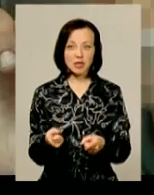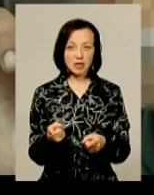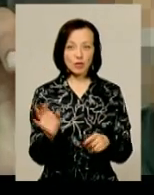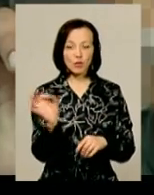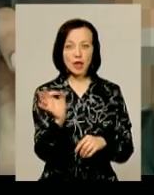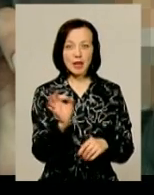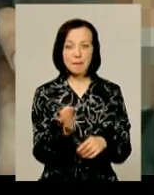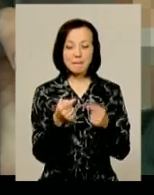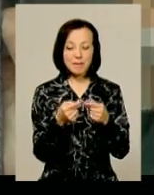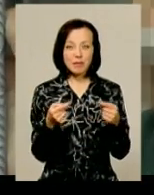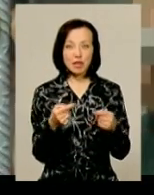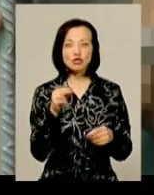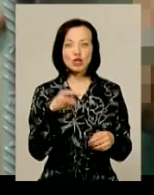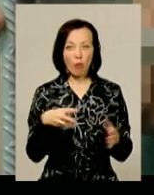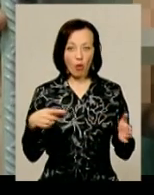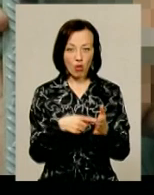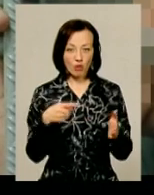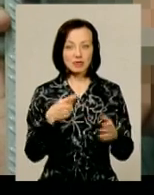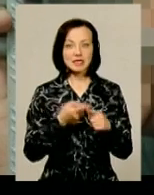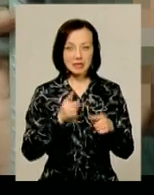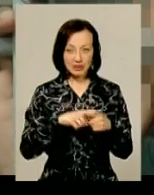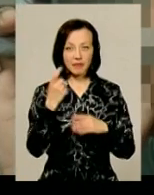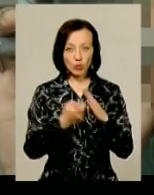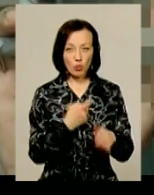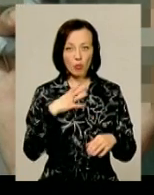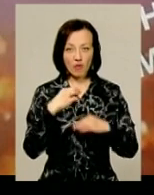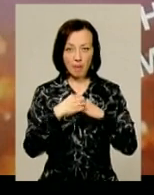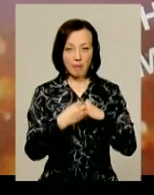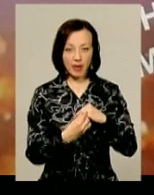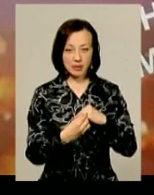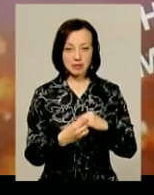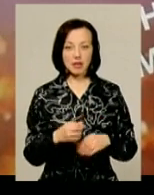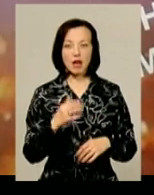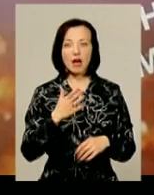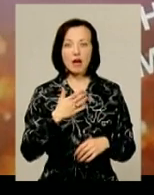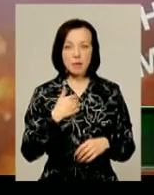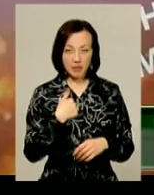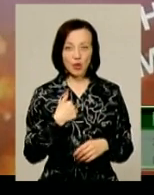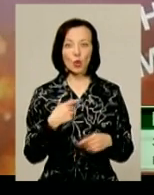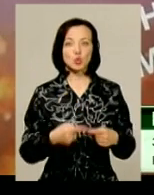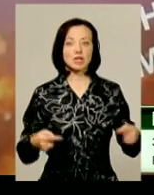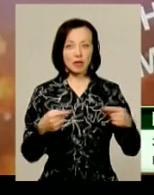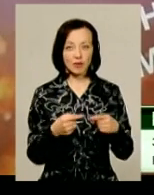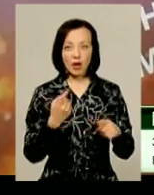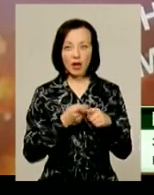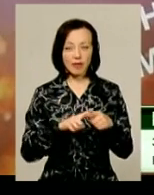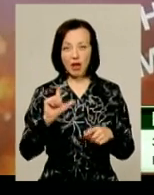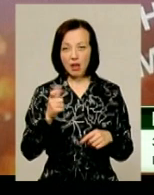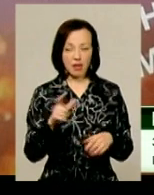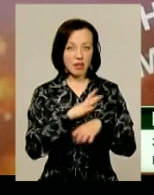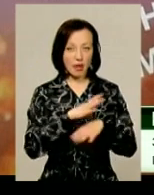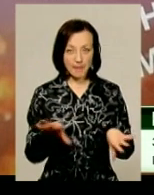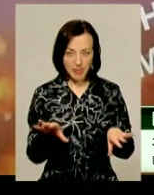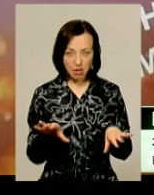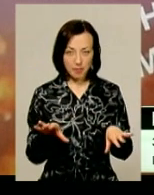унітазі предмет, яким колов дівчат. Уже відомо, що то був перстень. Нам встановлено, що колол він не іглою, ніяких ін'єкцій